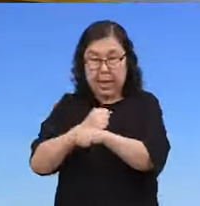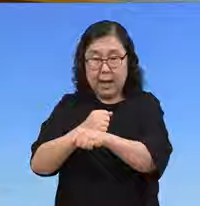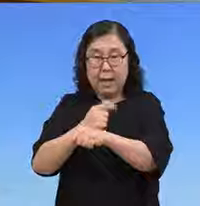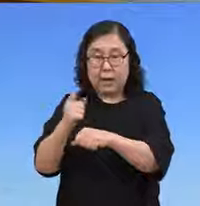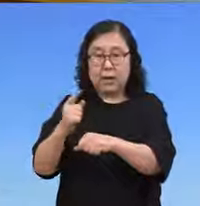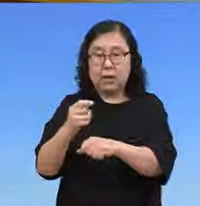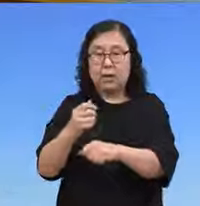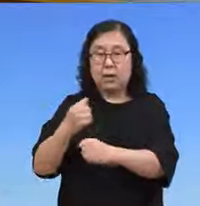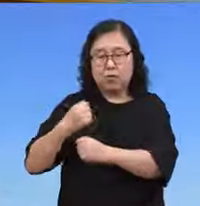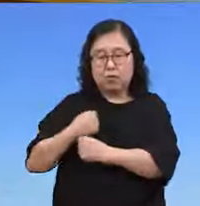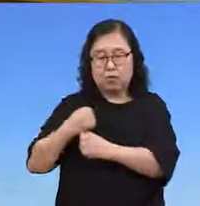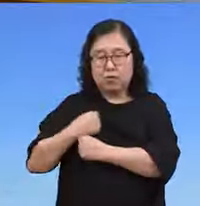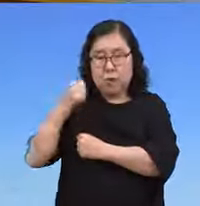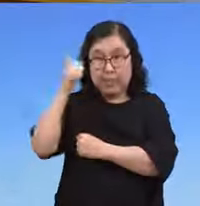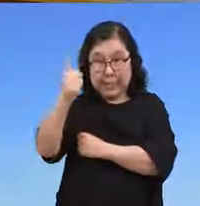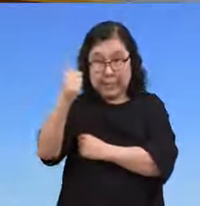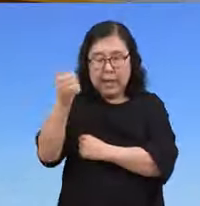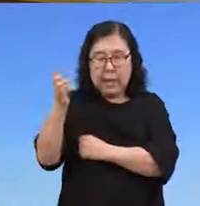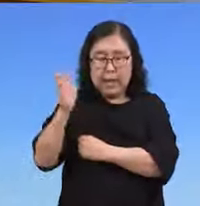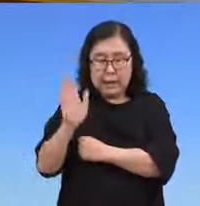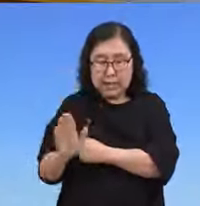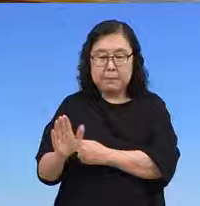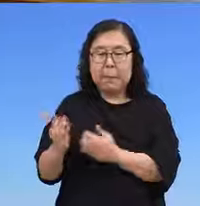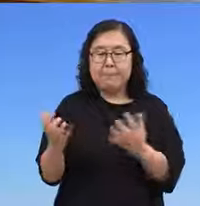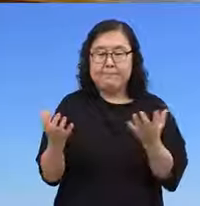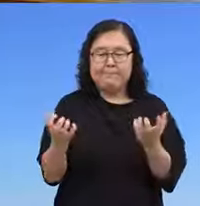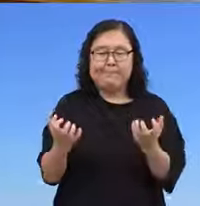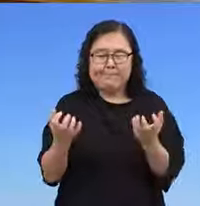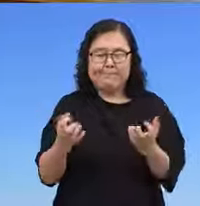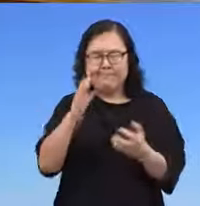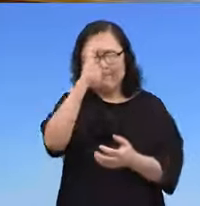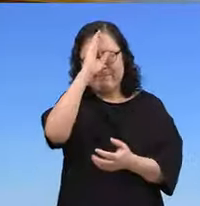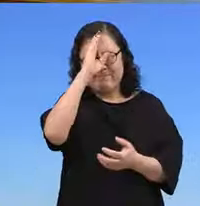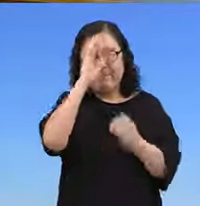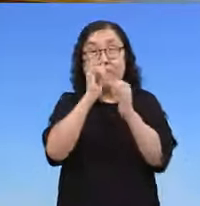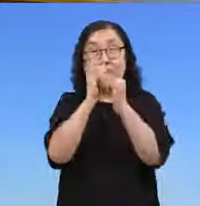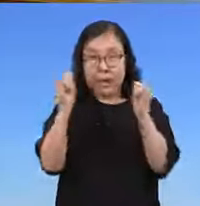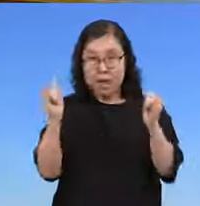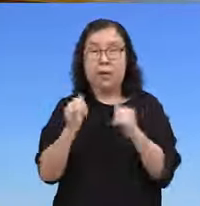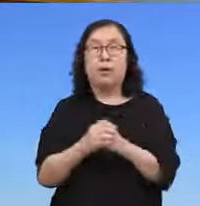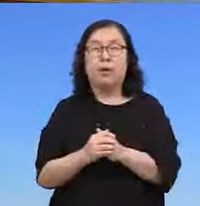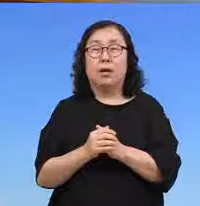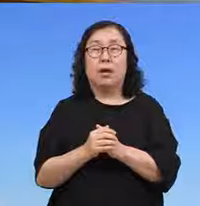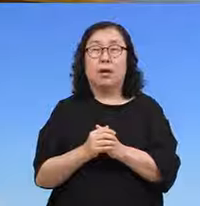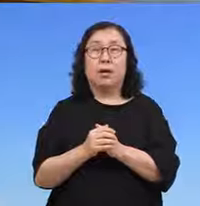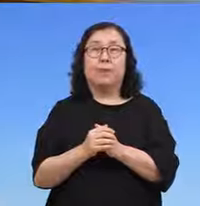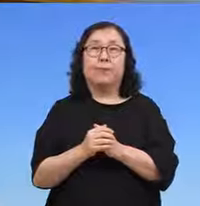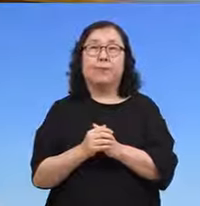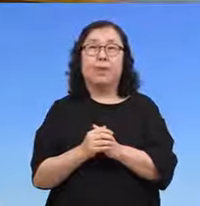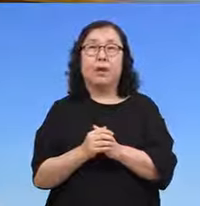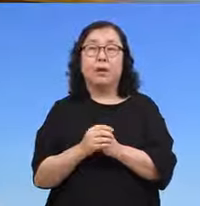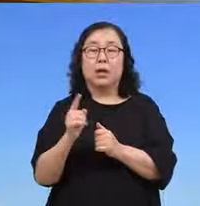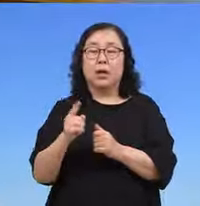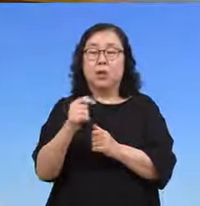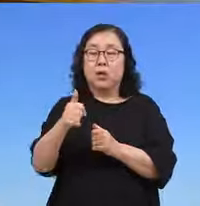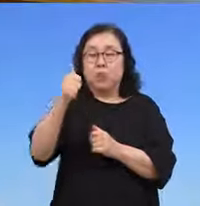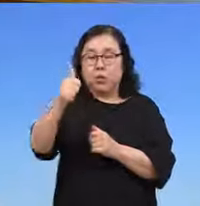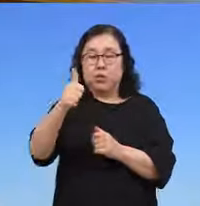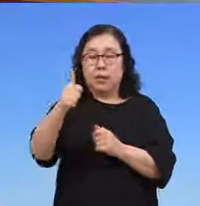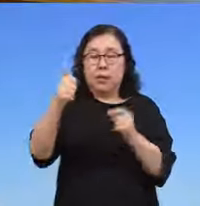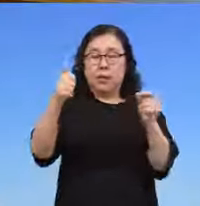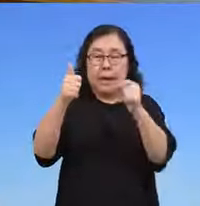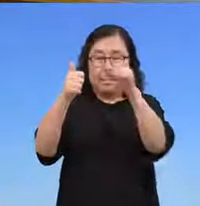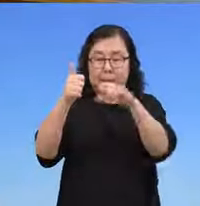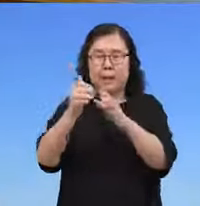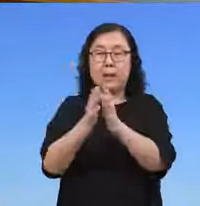큰 용사이나 나병 환자더라. 여러분, 이 말씀에서의 대반전이 이겁니다. 그는 큰 용사이나, 그는 그의